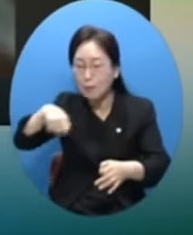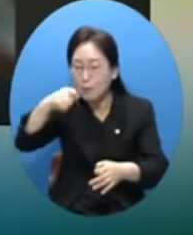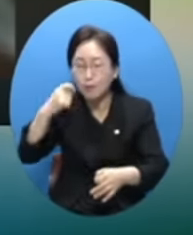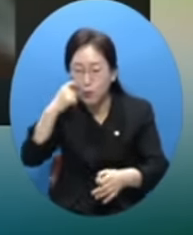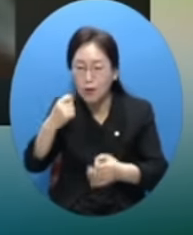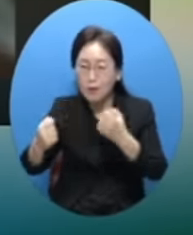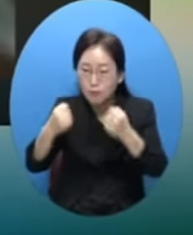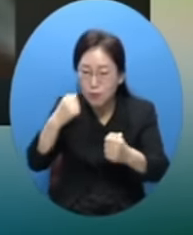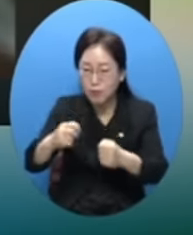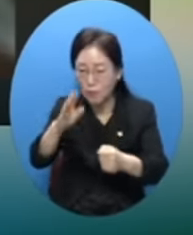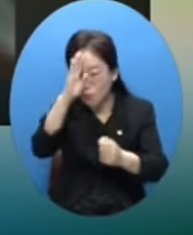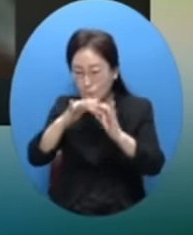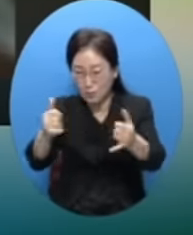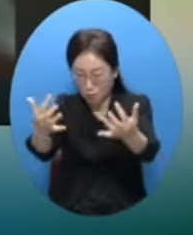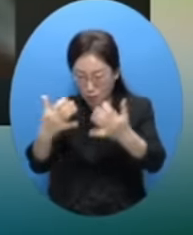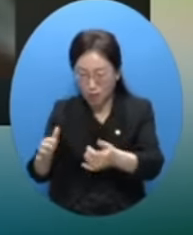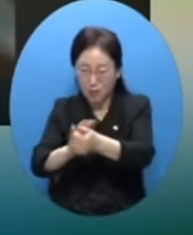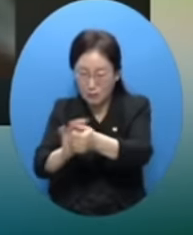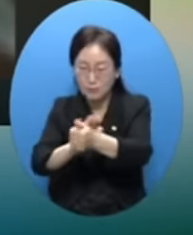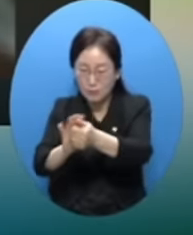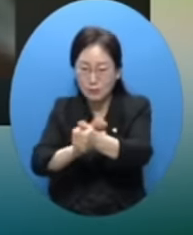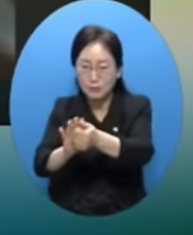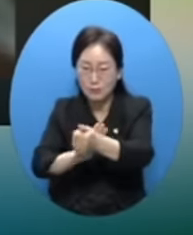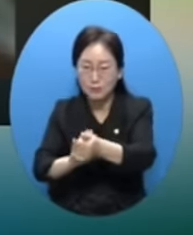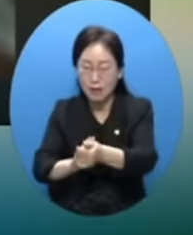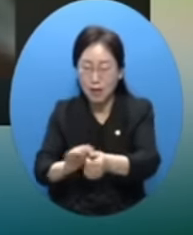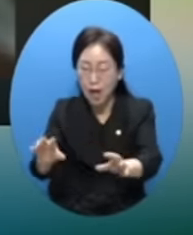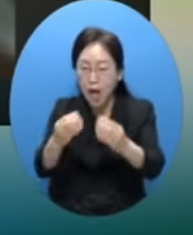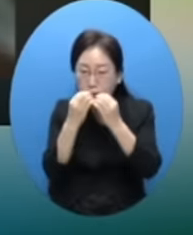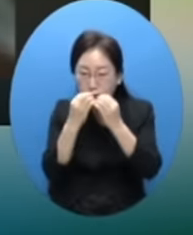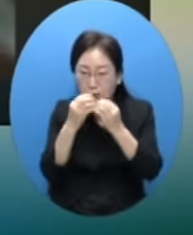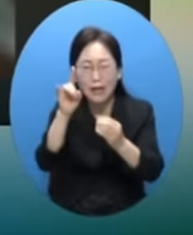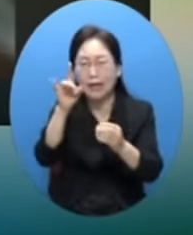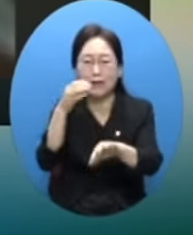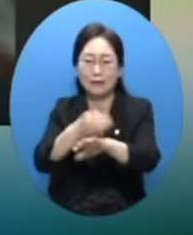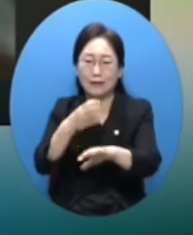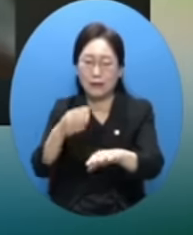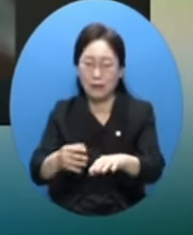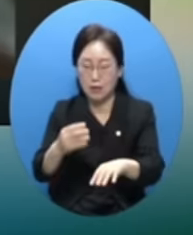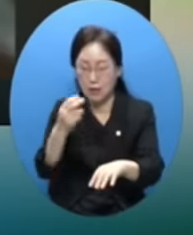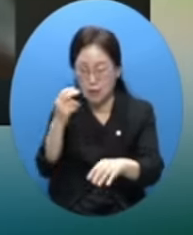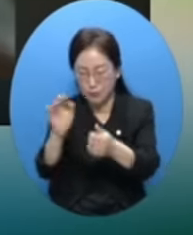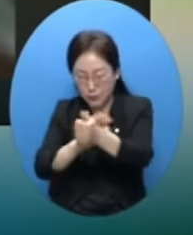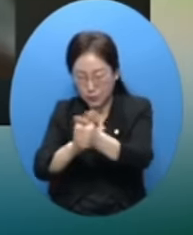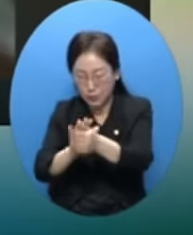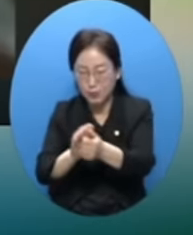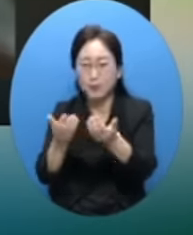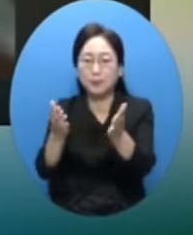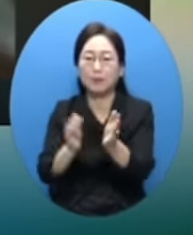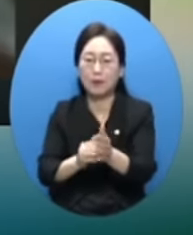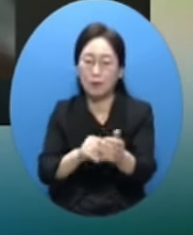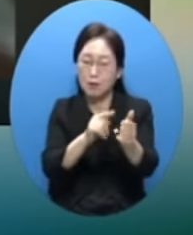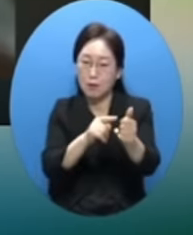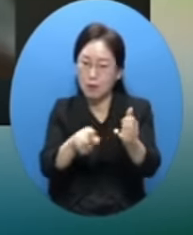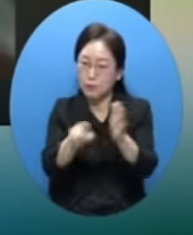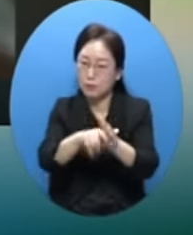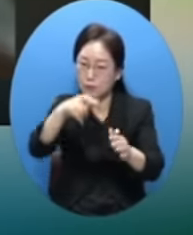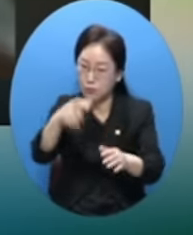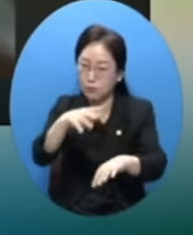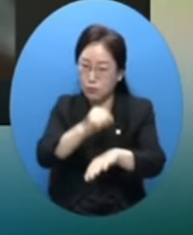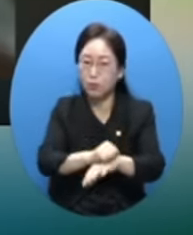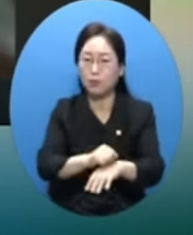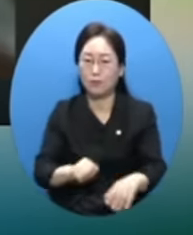그냥 햄버거 한 단으로 식사를 때우면서 병원을 지켰습니다. 참 신실한 하나님의